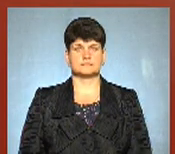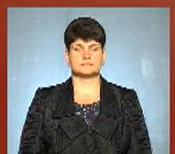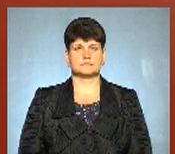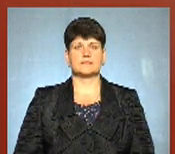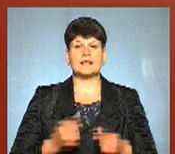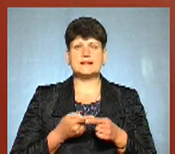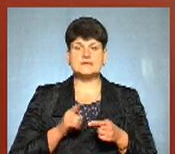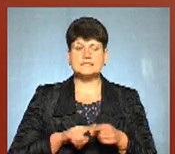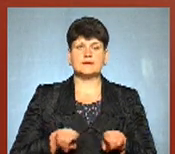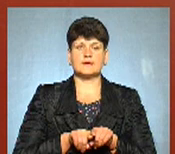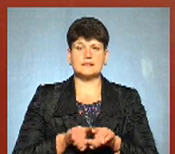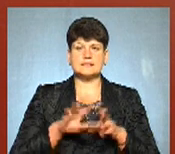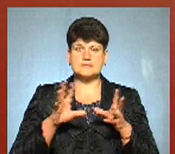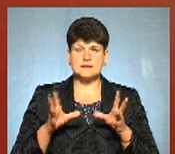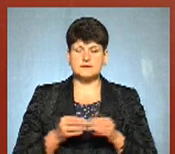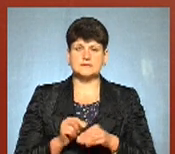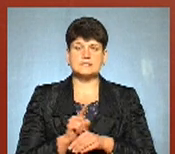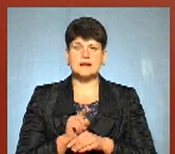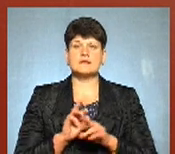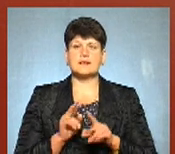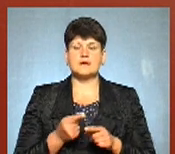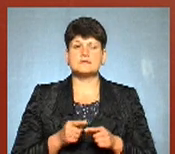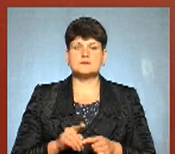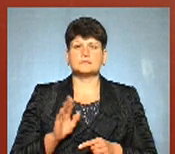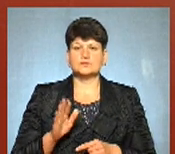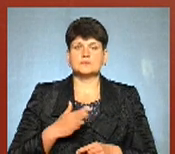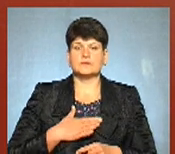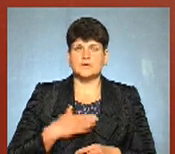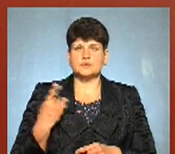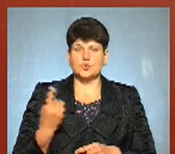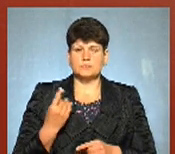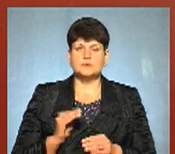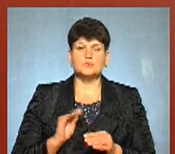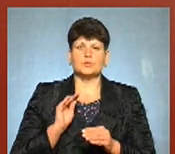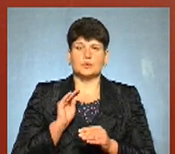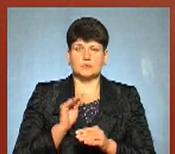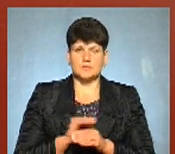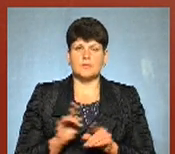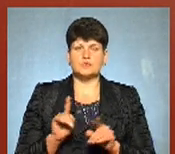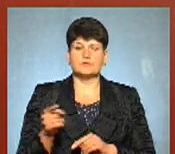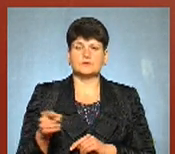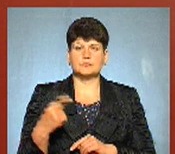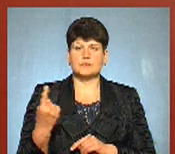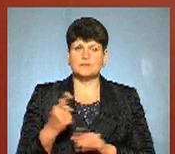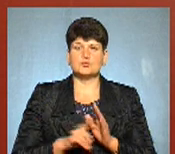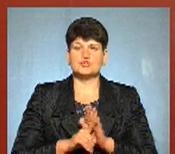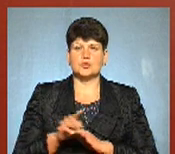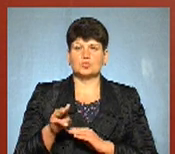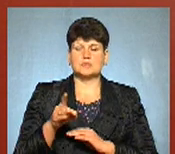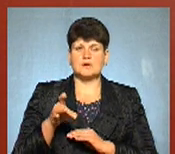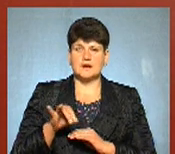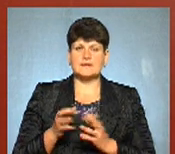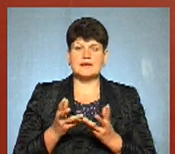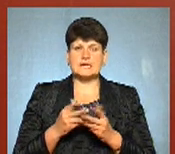Це такий узагальнений стандарт, як в нашій області це все буде відбуватися. Додам, що на Тернопільщині в початку травня кількість